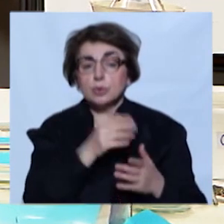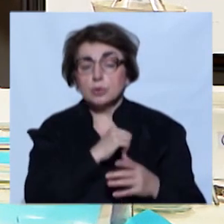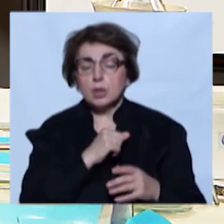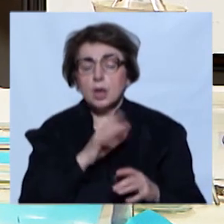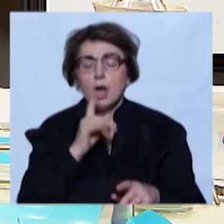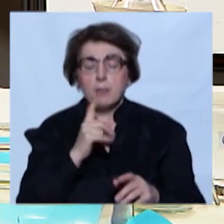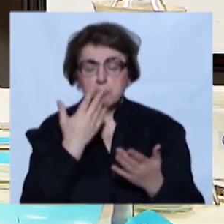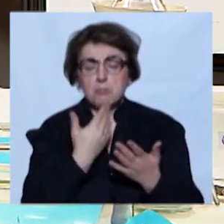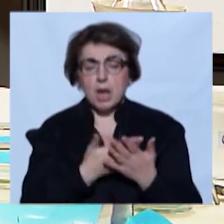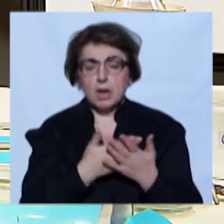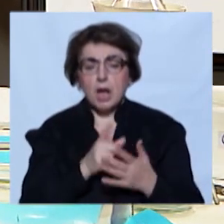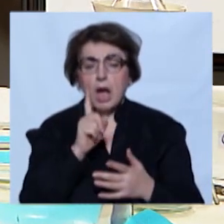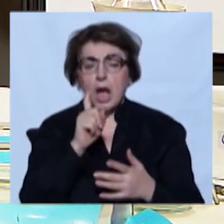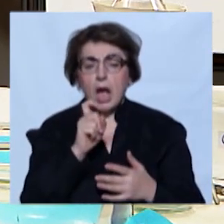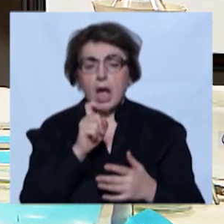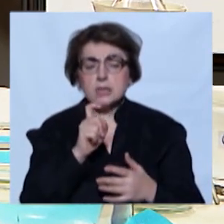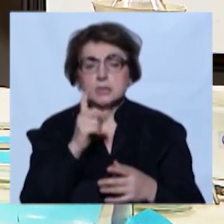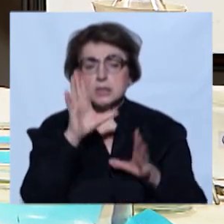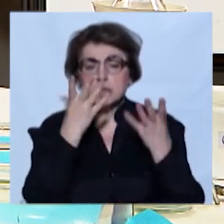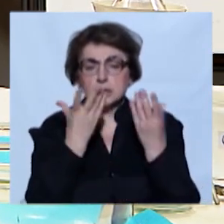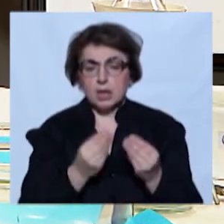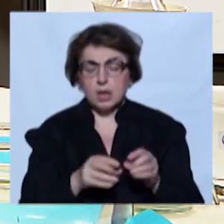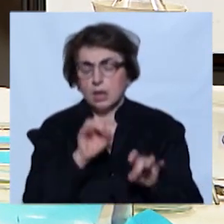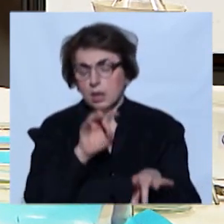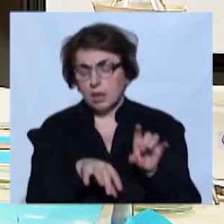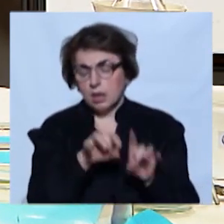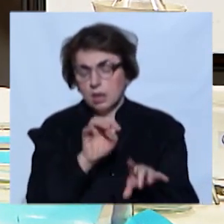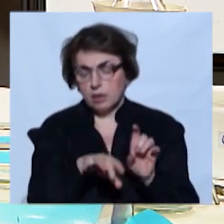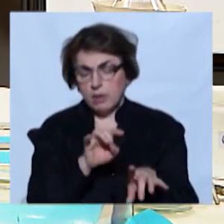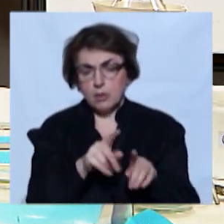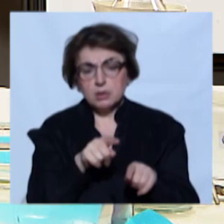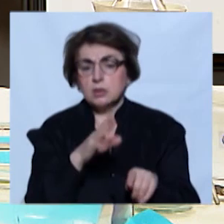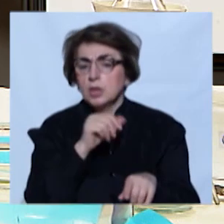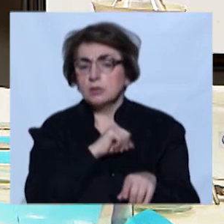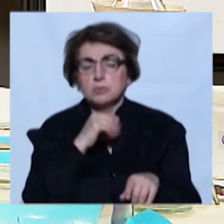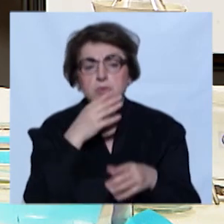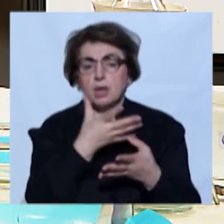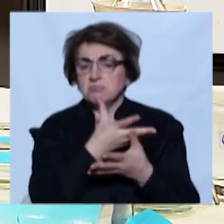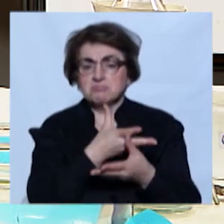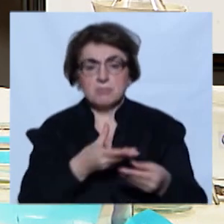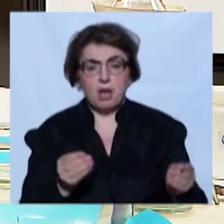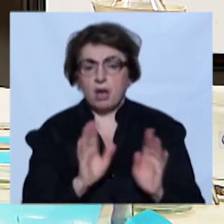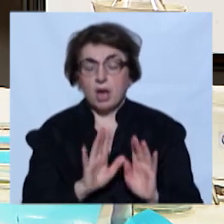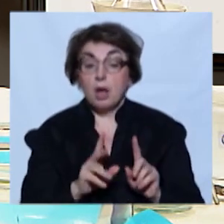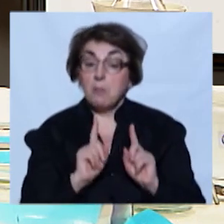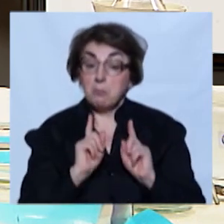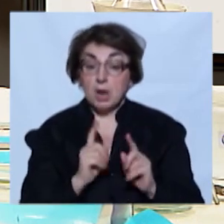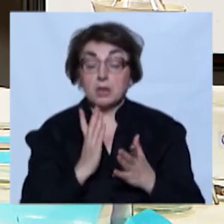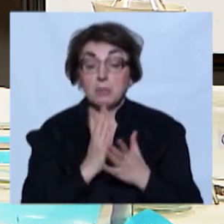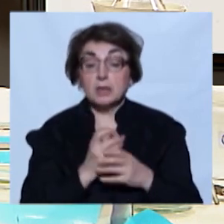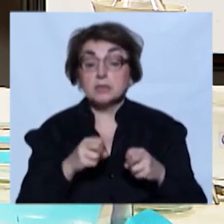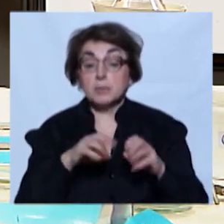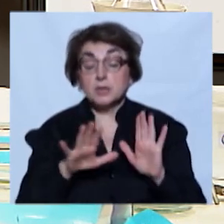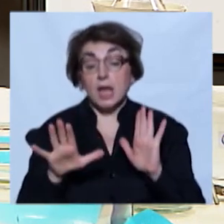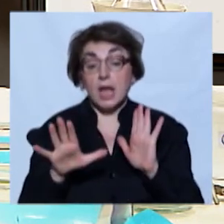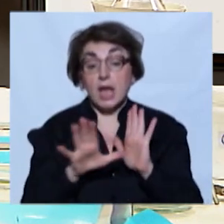100 დღე დახურ რეტორტაში წყალი არ დაიშლება, მაგრამ არსებობს ასეთი ელექტროული დენით დაშლა, ელექტროლიზი,